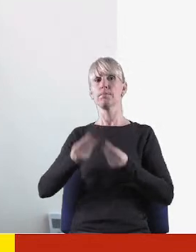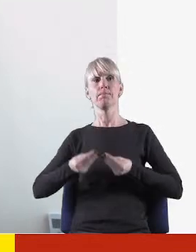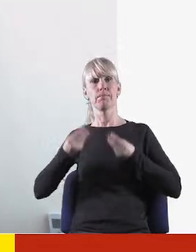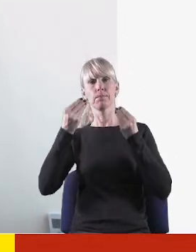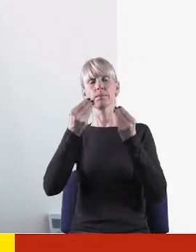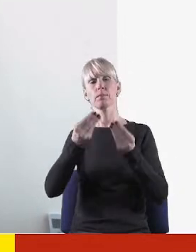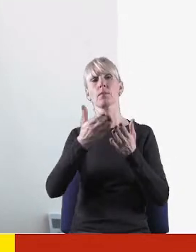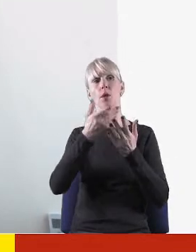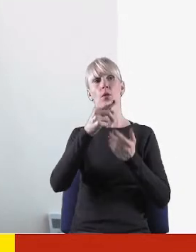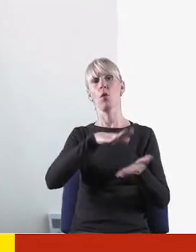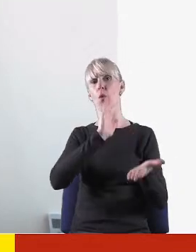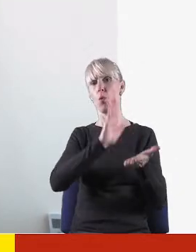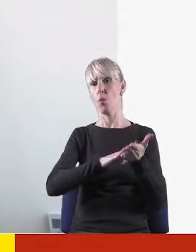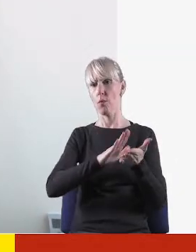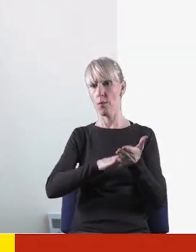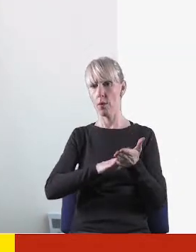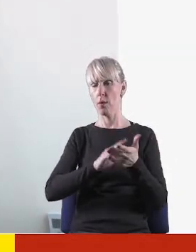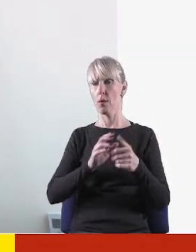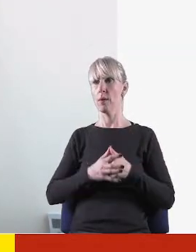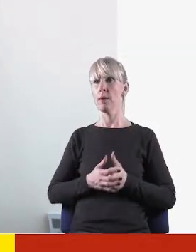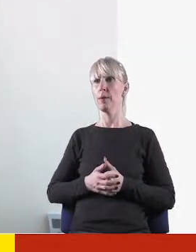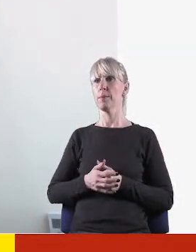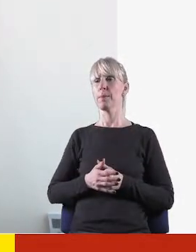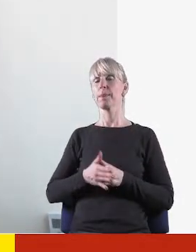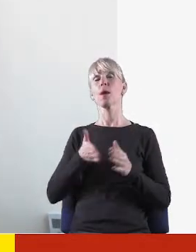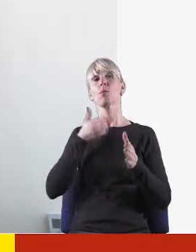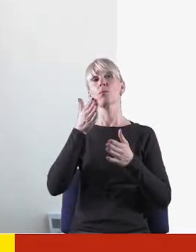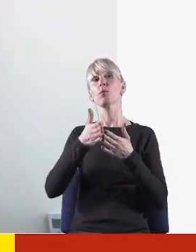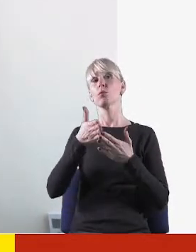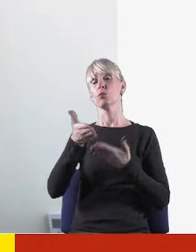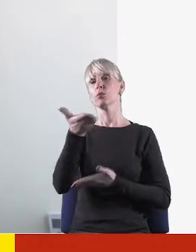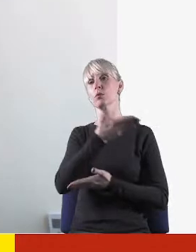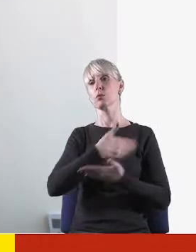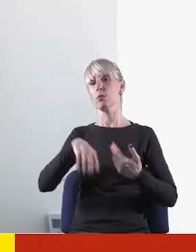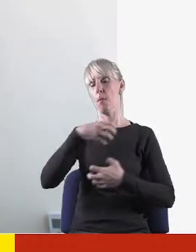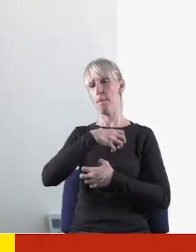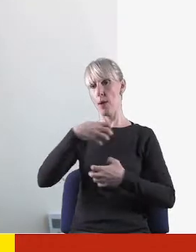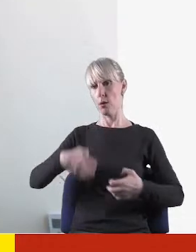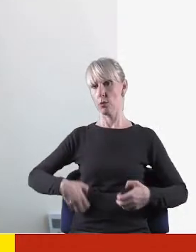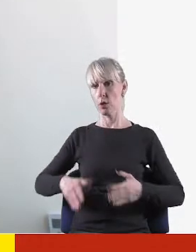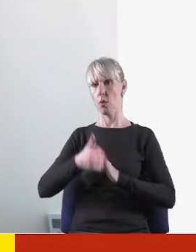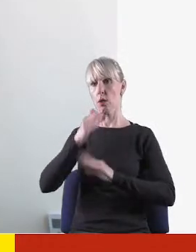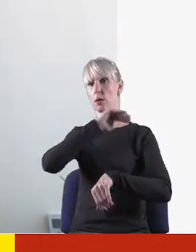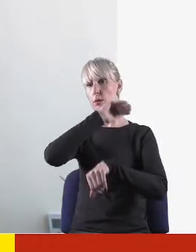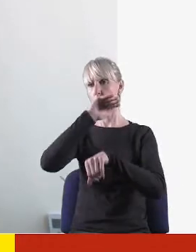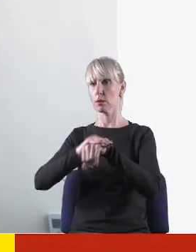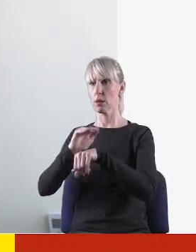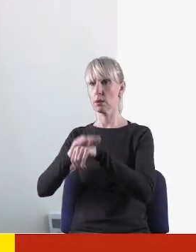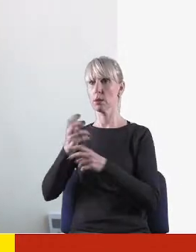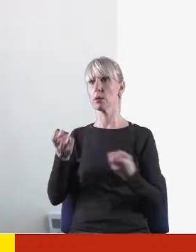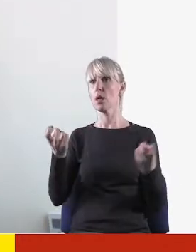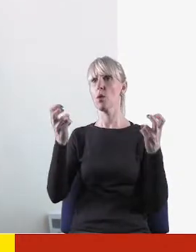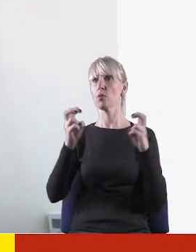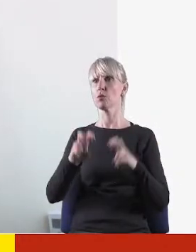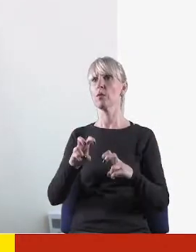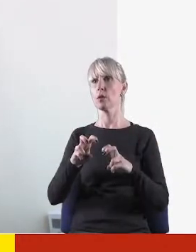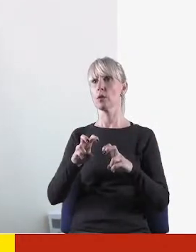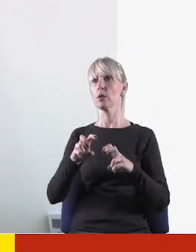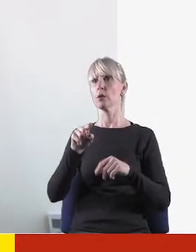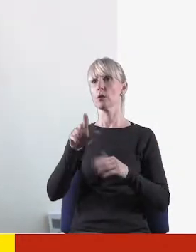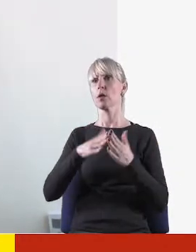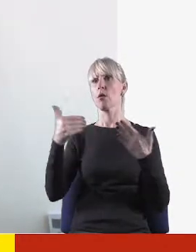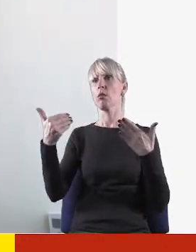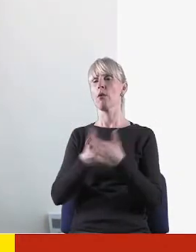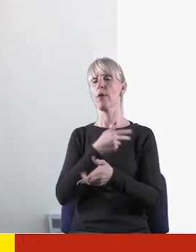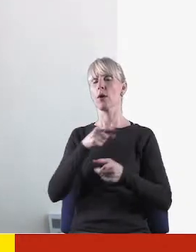taką uchwałę i panowie marszałkowie wyrażają zgodę na utworzenie tego nowego